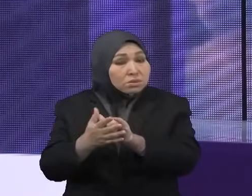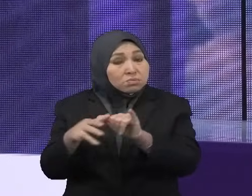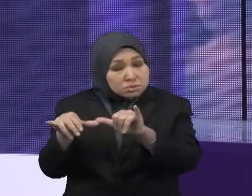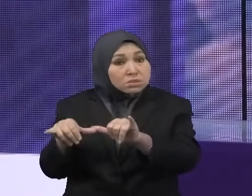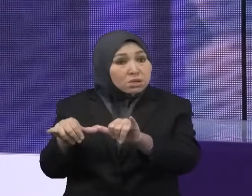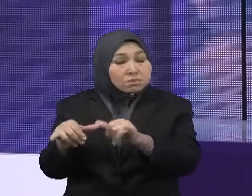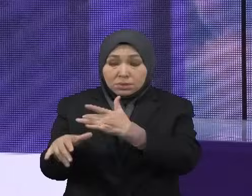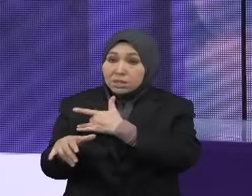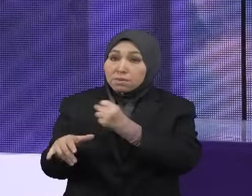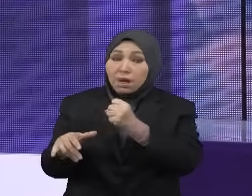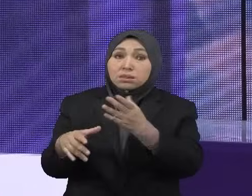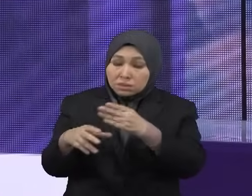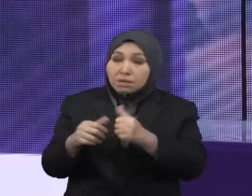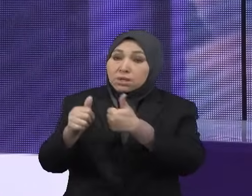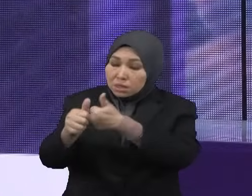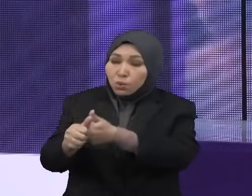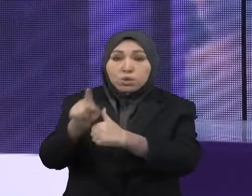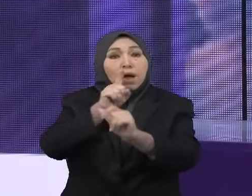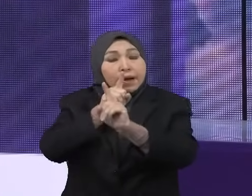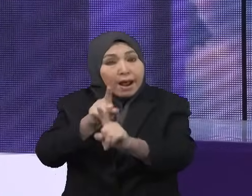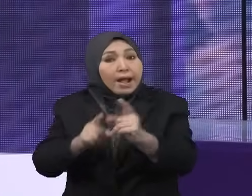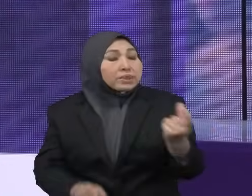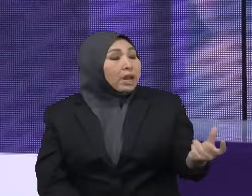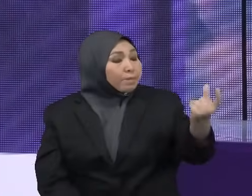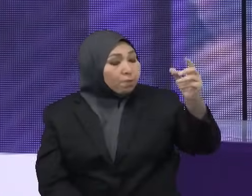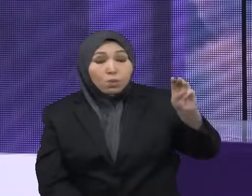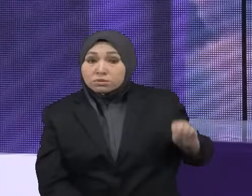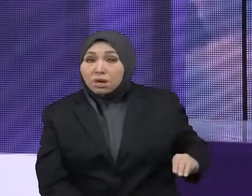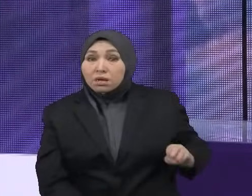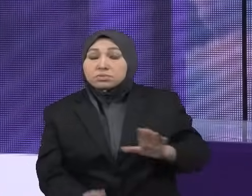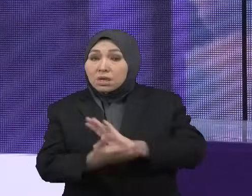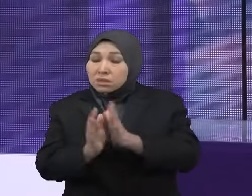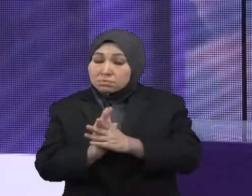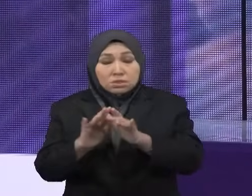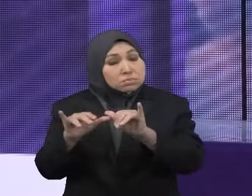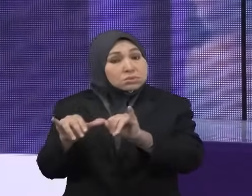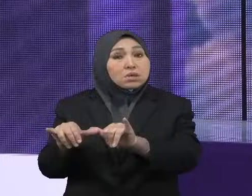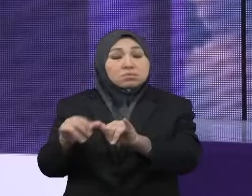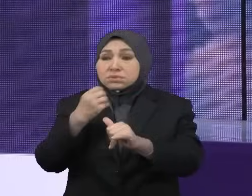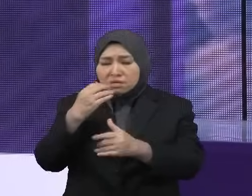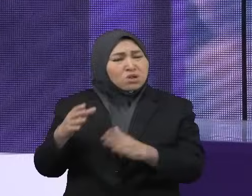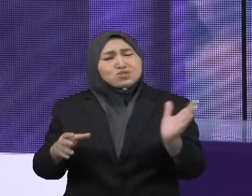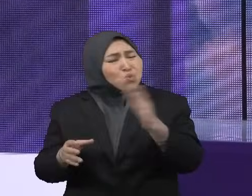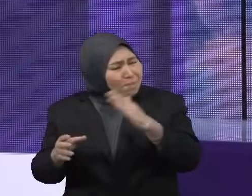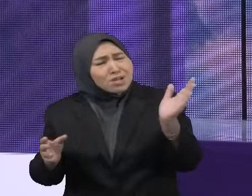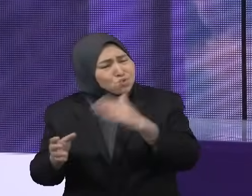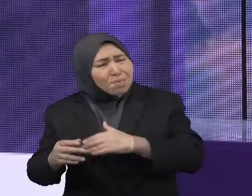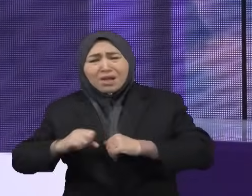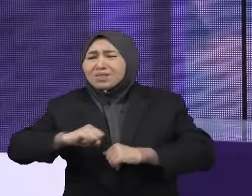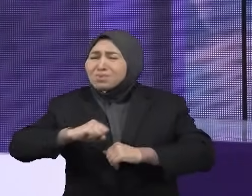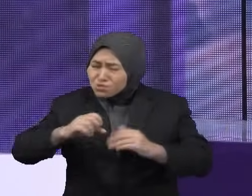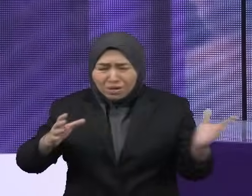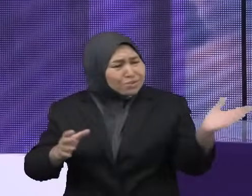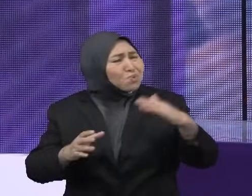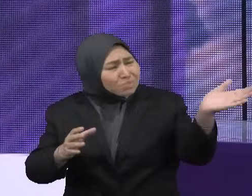lagi beriman dan mengikut arahan Nabi Musa alaihissalam, maka mereka masih lagi menyatakan jomlah kita berjuang masuk